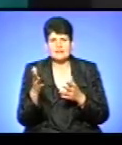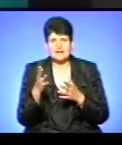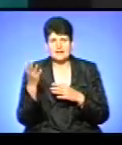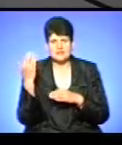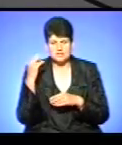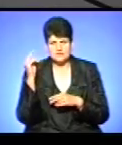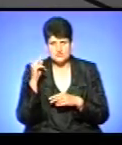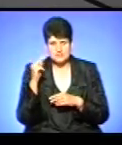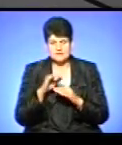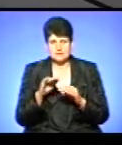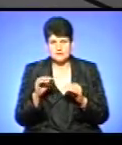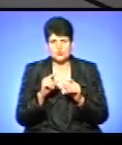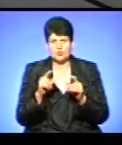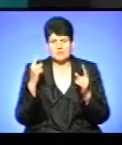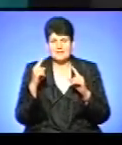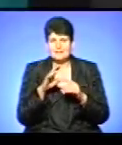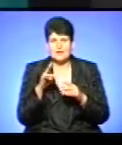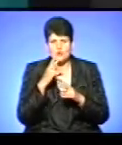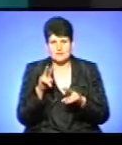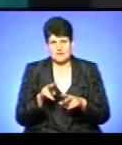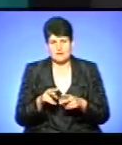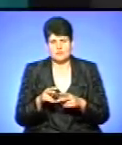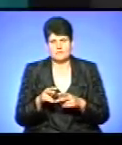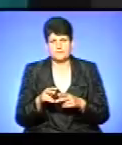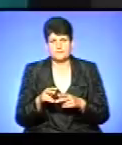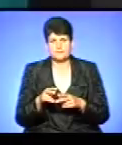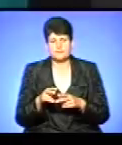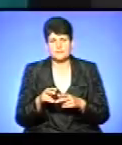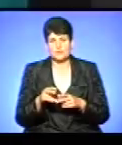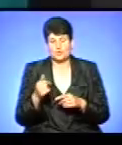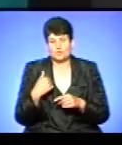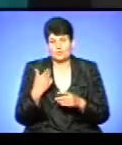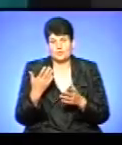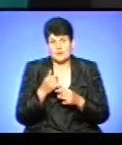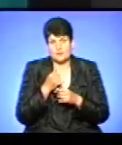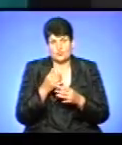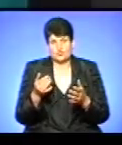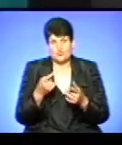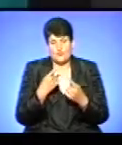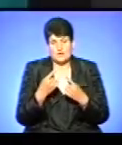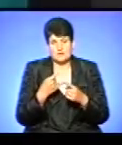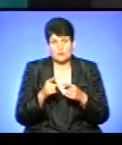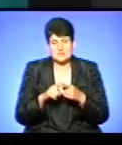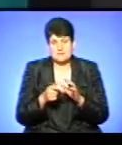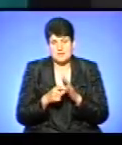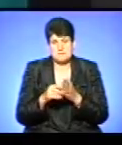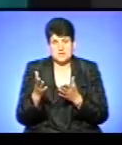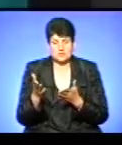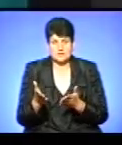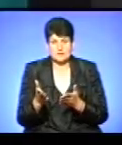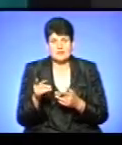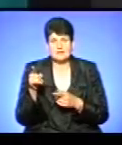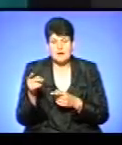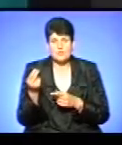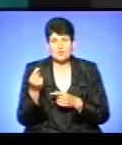вчилися учні школи мистецтв в минулих роках. Тому я не можу навіть говорити про це приміщення. Ми там